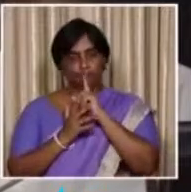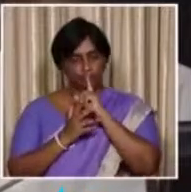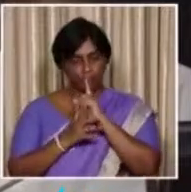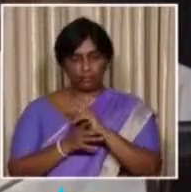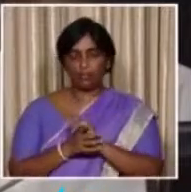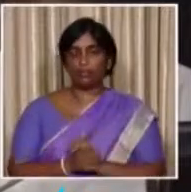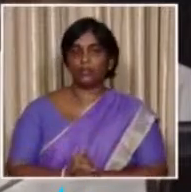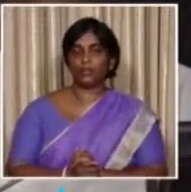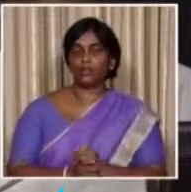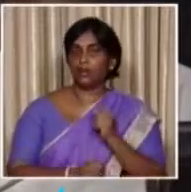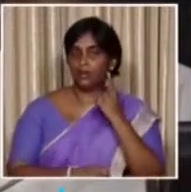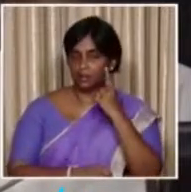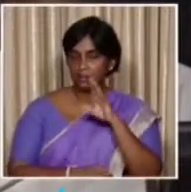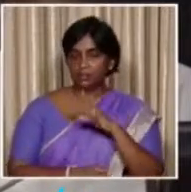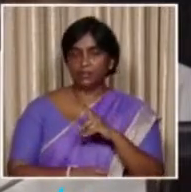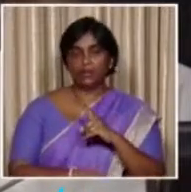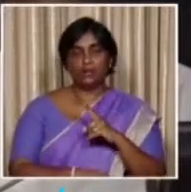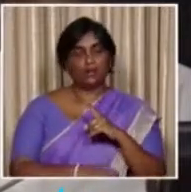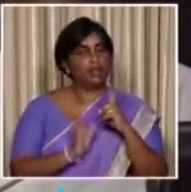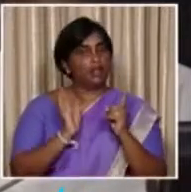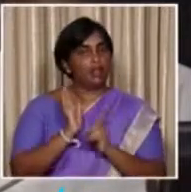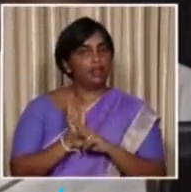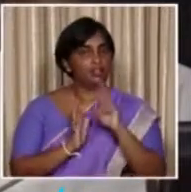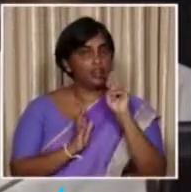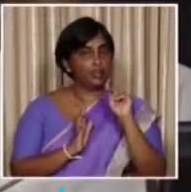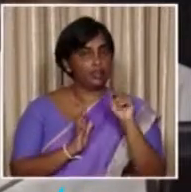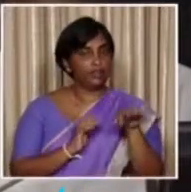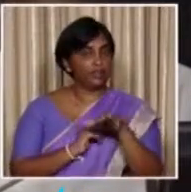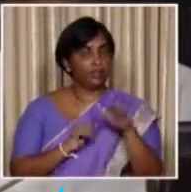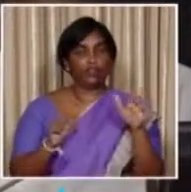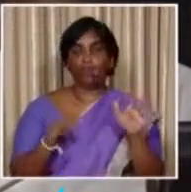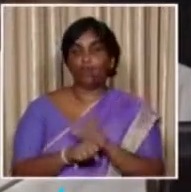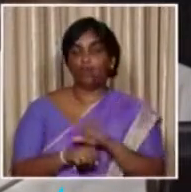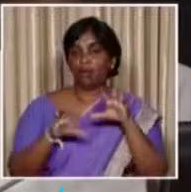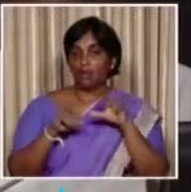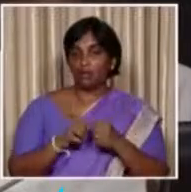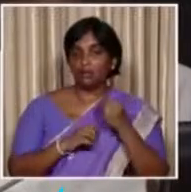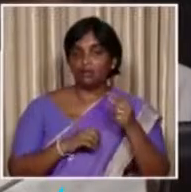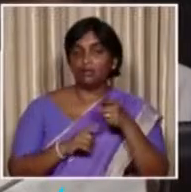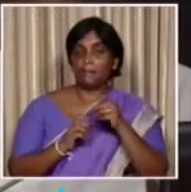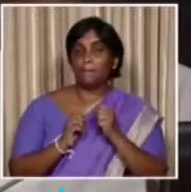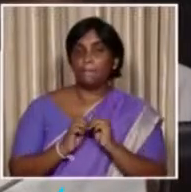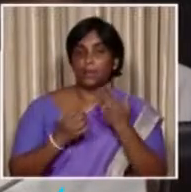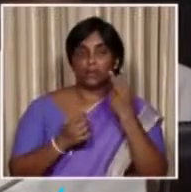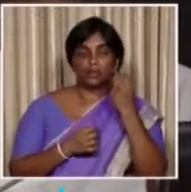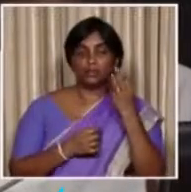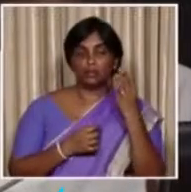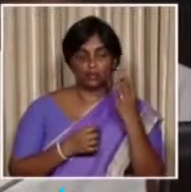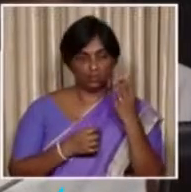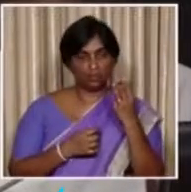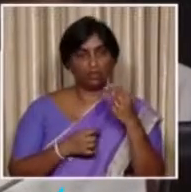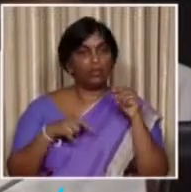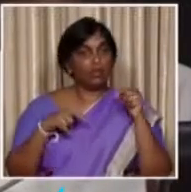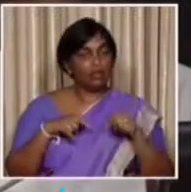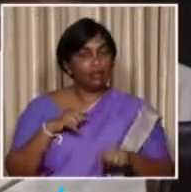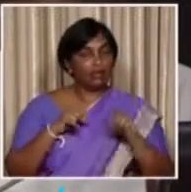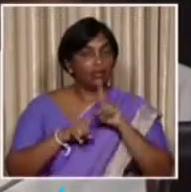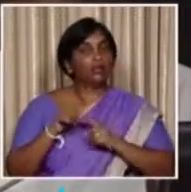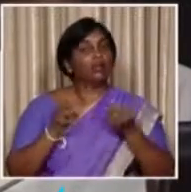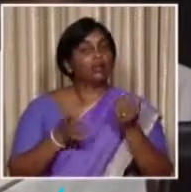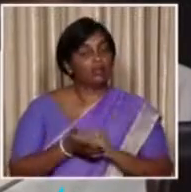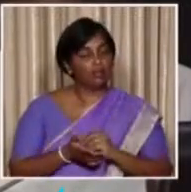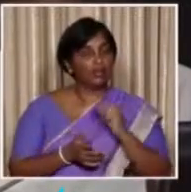කරන්න. එකක් තමයි මේ ලක්ෂ 20කට ඉඩම් මේ පූර්ණ අයිතිය දෙන්නේ. දැන් බලන්න මේක පටන් ගත්තේ 2003 දී. අද කතා කරන්නේ